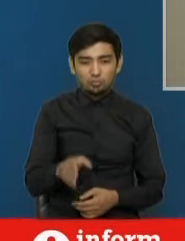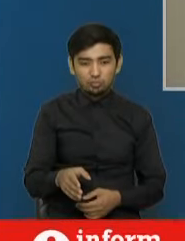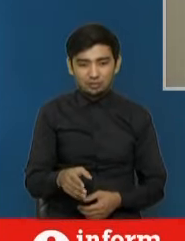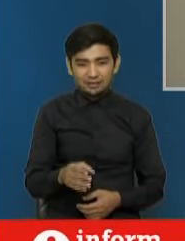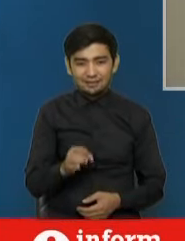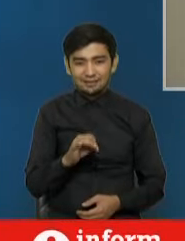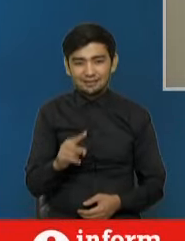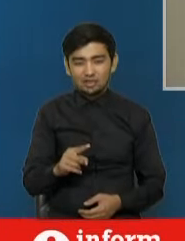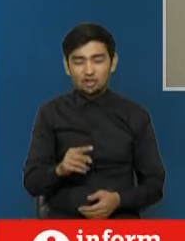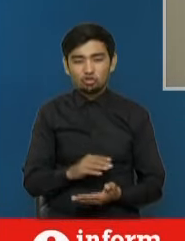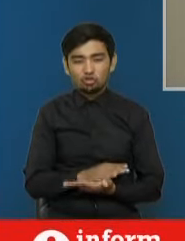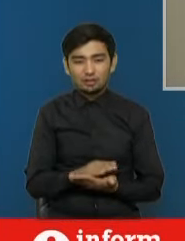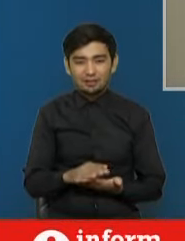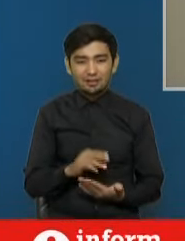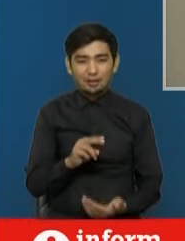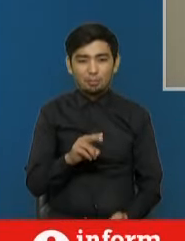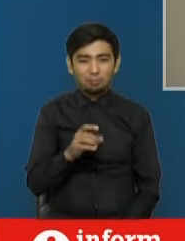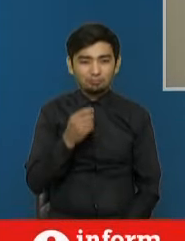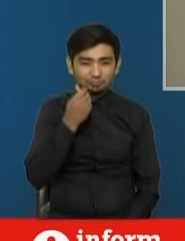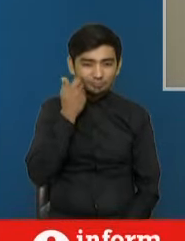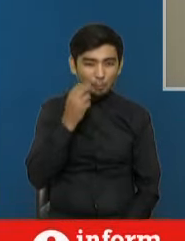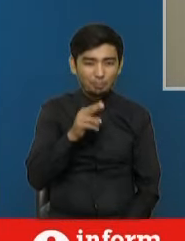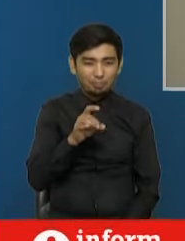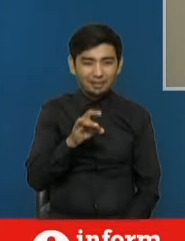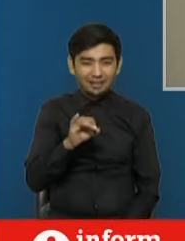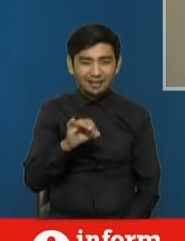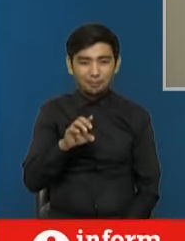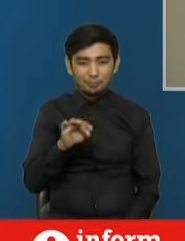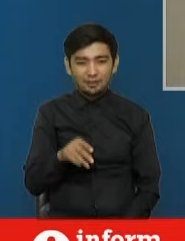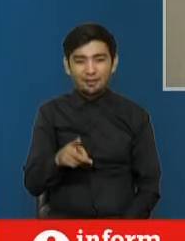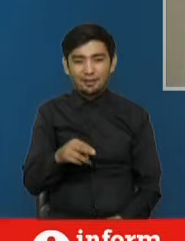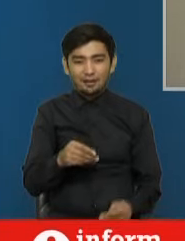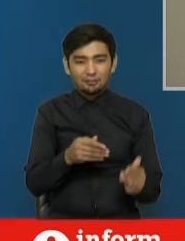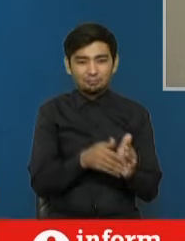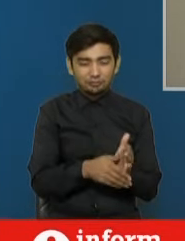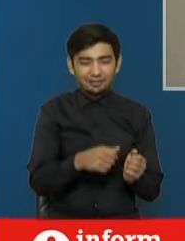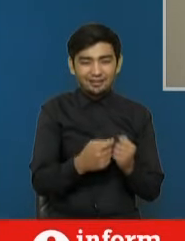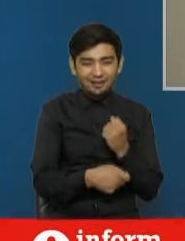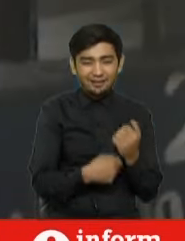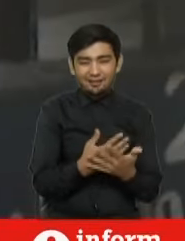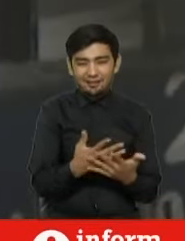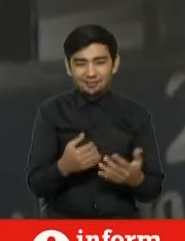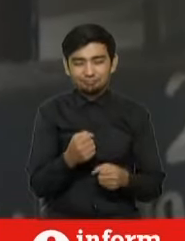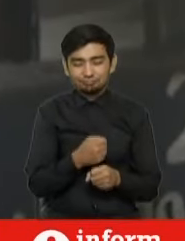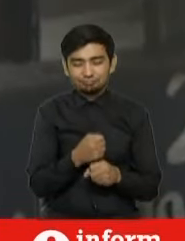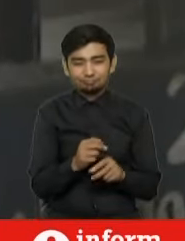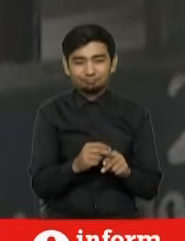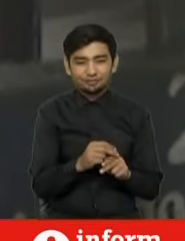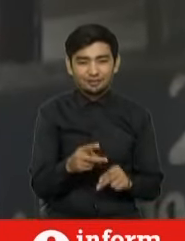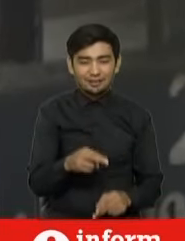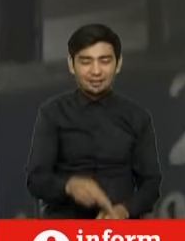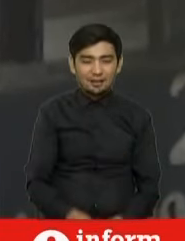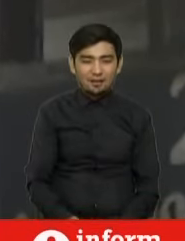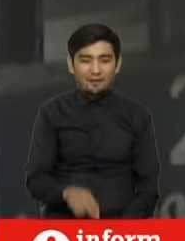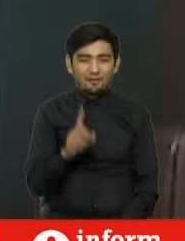из чистой прибыли для вложений э в инфраструктуру этого предприятия пока